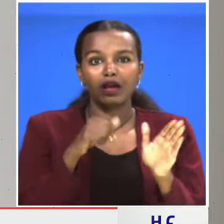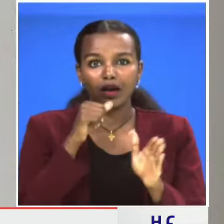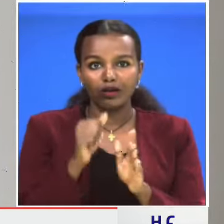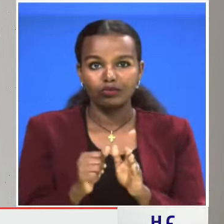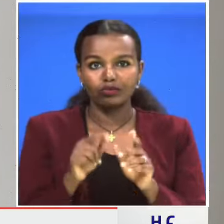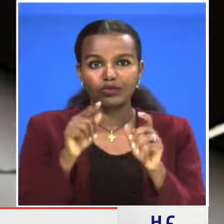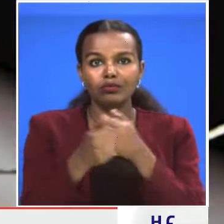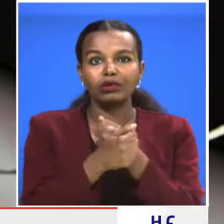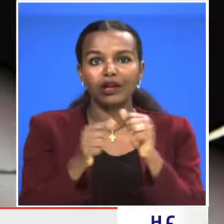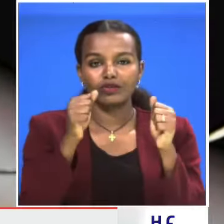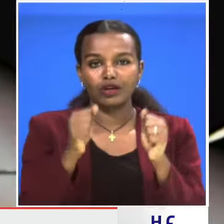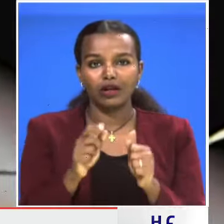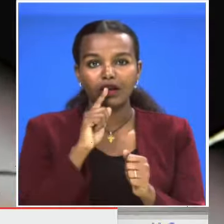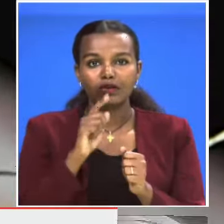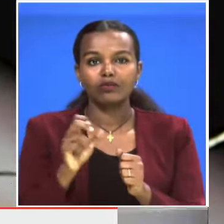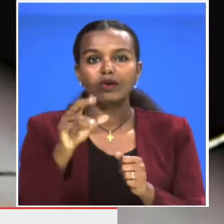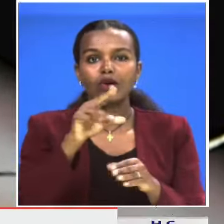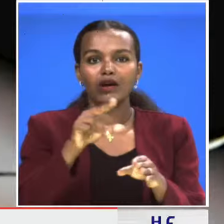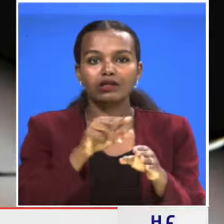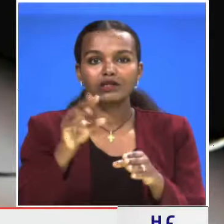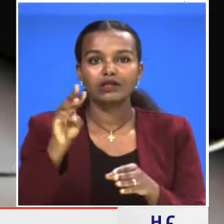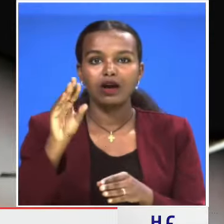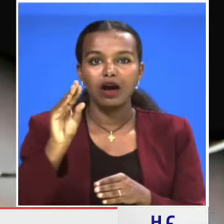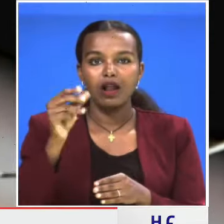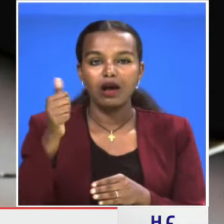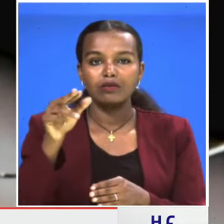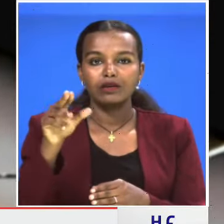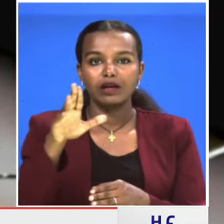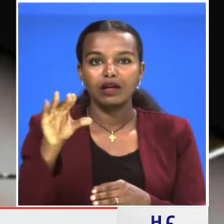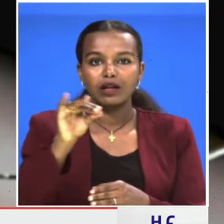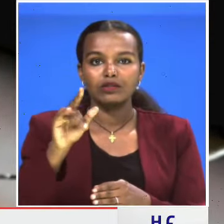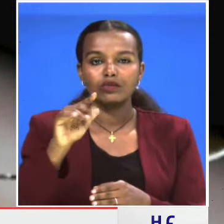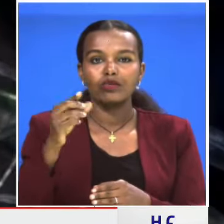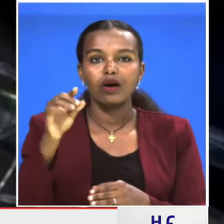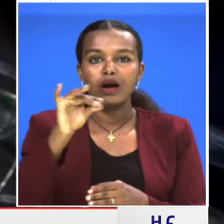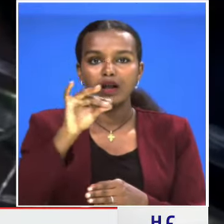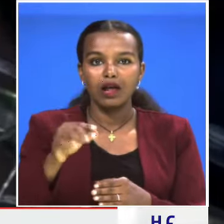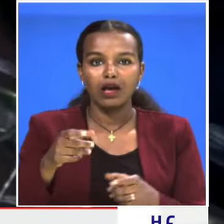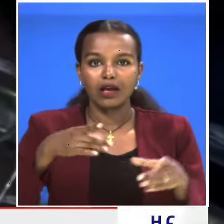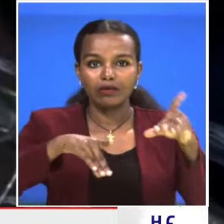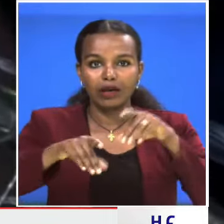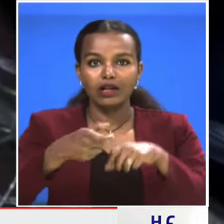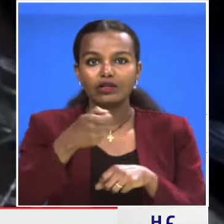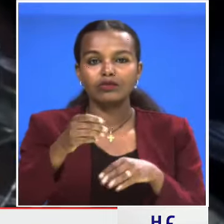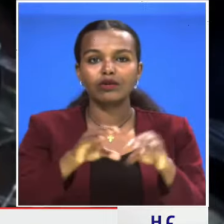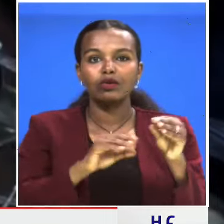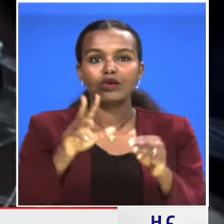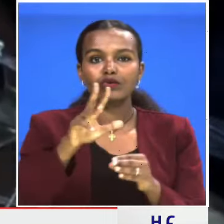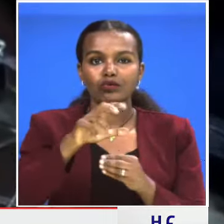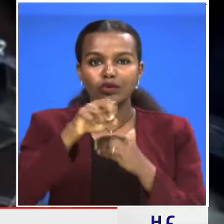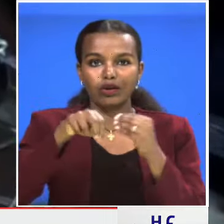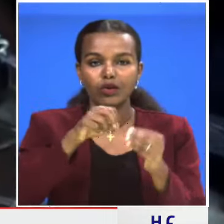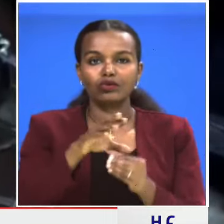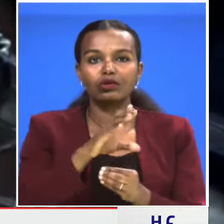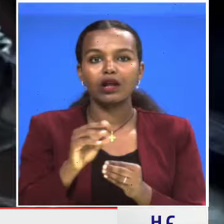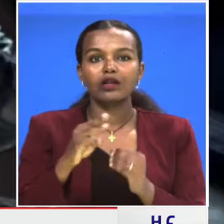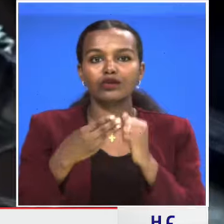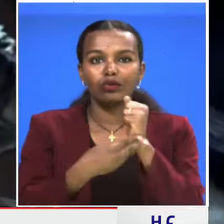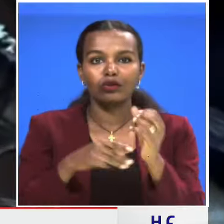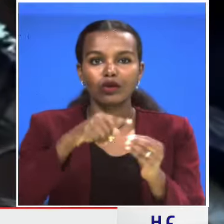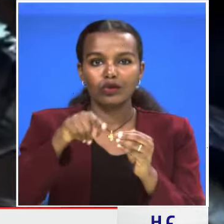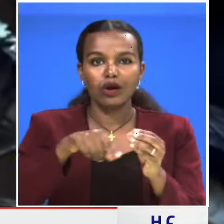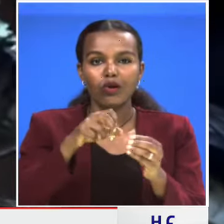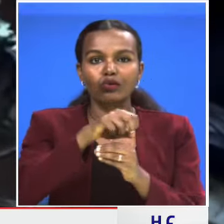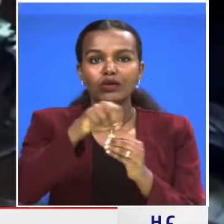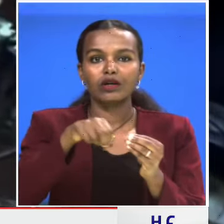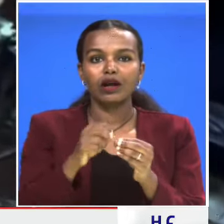ታክሙ መዳን ይቻላል። በዋግምራ ዞን ሳህላ፣ አብርገሌና ዝቋላ ወረዳዎች ኬሚካል ርጭት መካሄዱን ለሶስቱም ወረዳዎችና ለሰቆጣ ዙሪያ ወረዳ